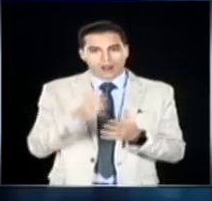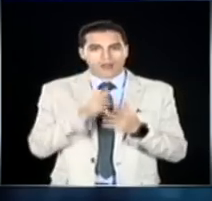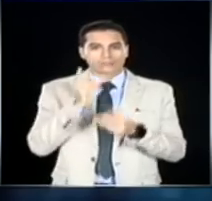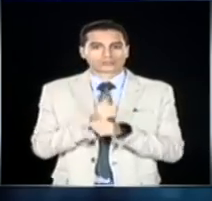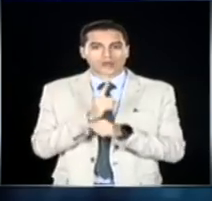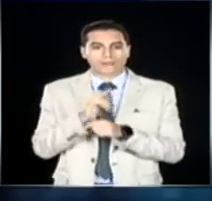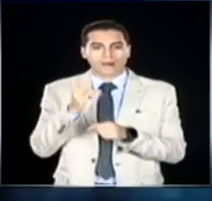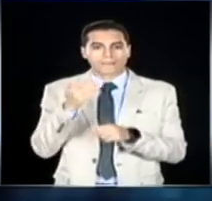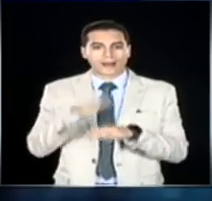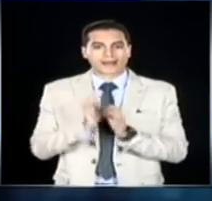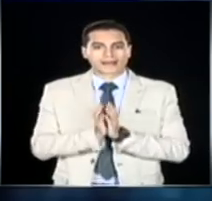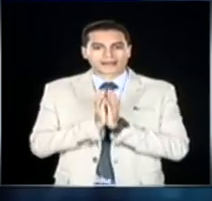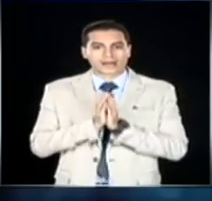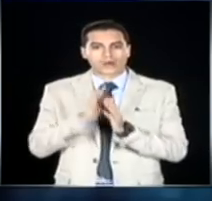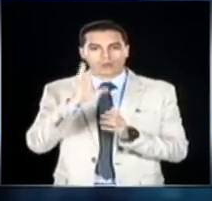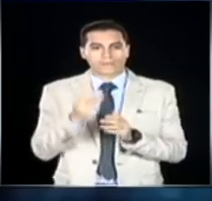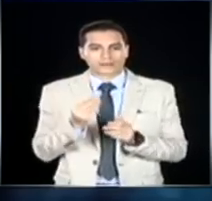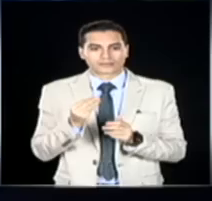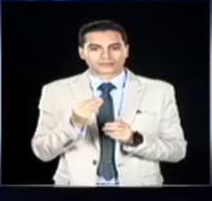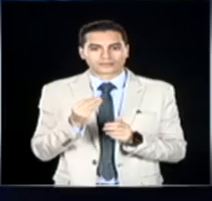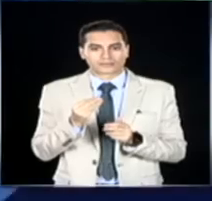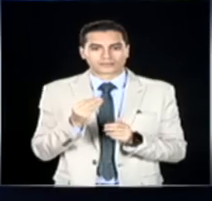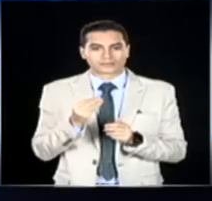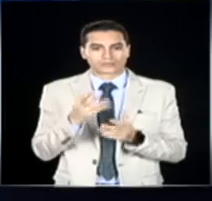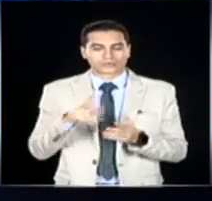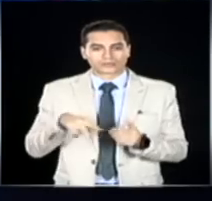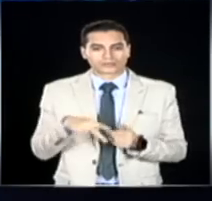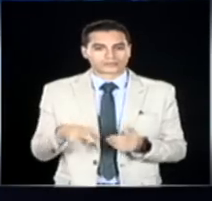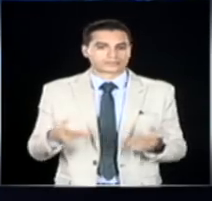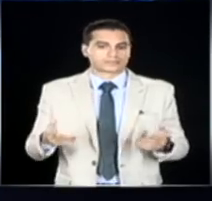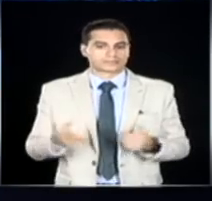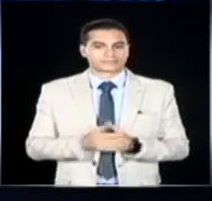على كاس الامم الافريقيه كره القدم